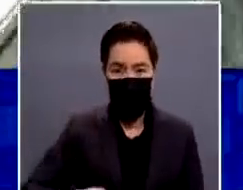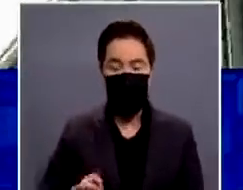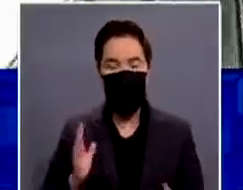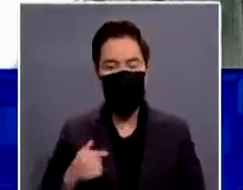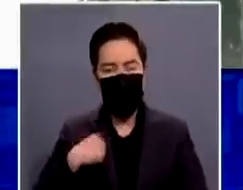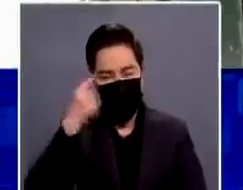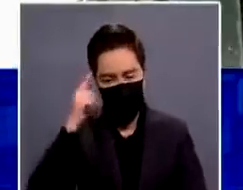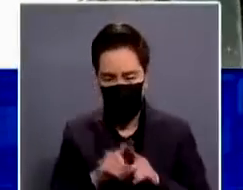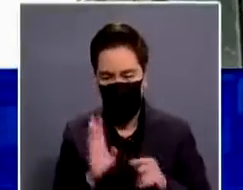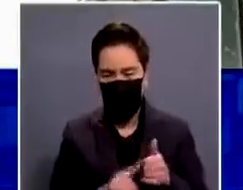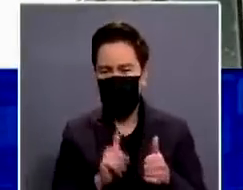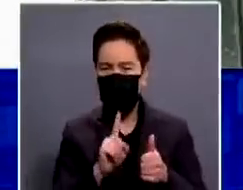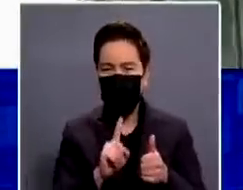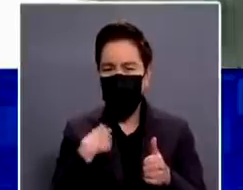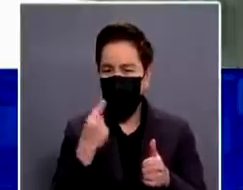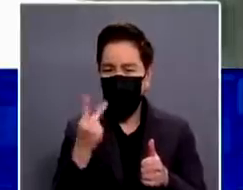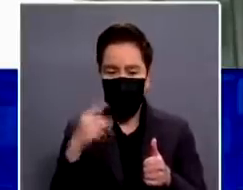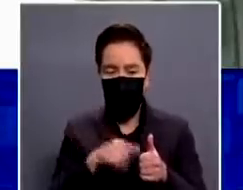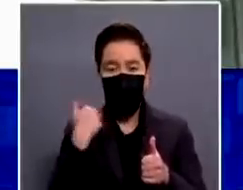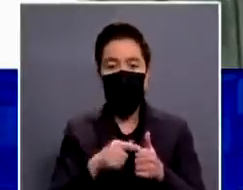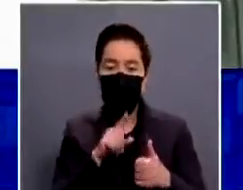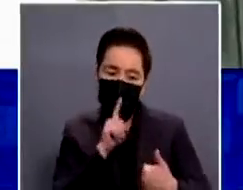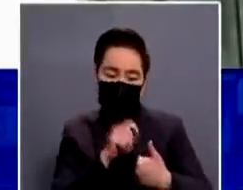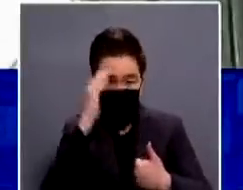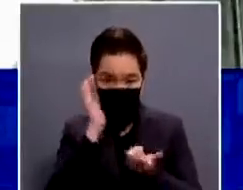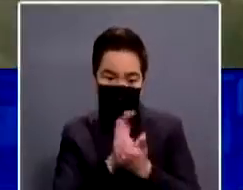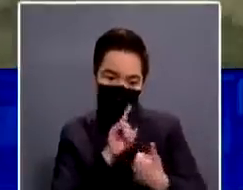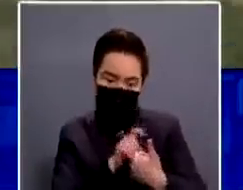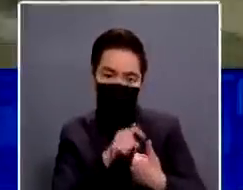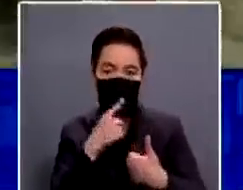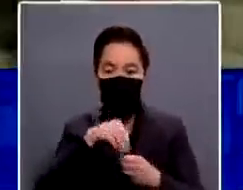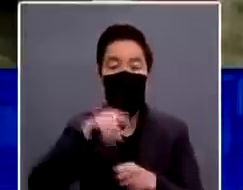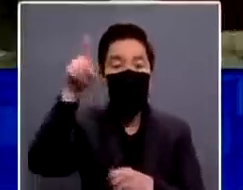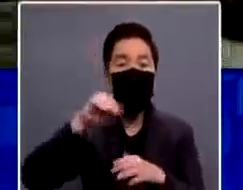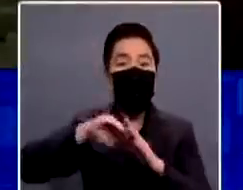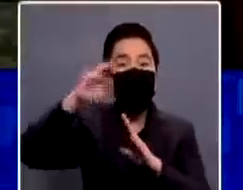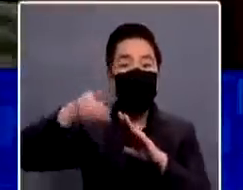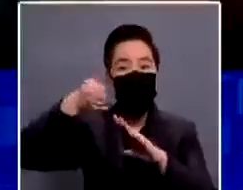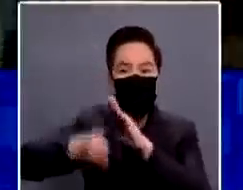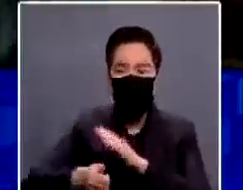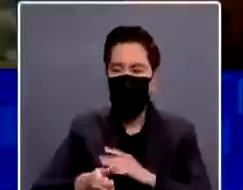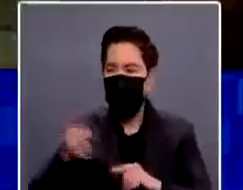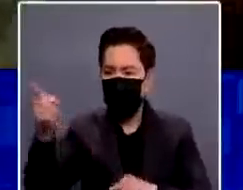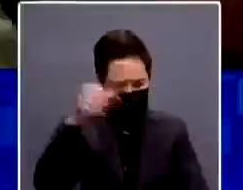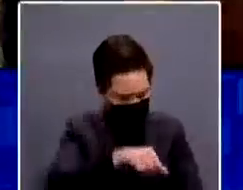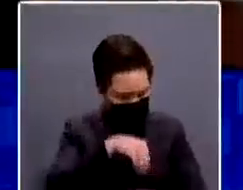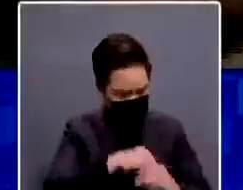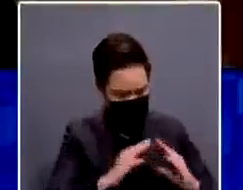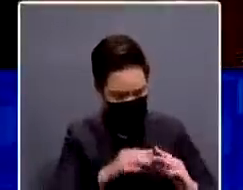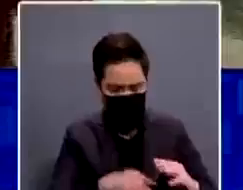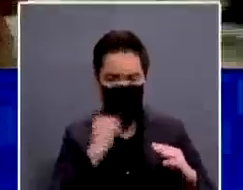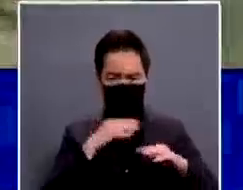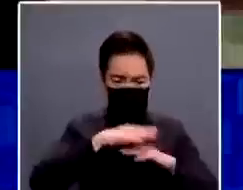ลายคนก็คิดแบบนั้นเพราะว่าตอนที่นายอาผะถูกสอบอยู่อะแล้วบอกว่าอยู่ที่ถ้ำน้องอยู่ถ้ำแล้วน้องจะมาอยู่กระท่อมได้ยังไง นั่นน่ะสิน